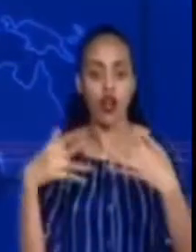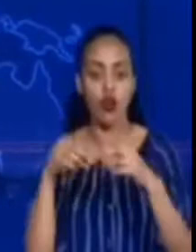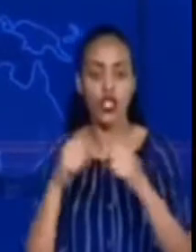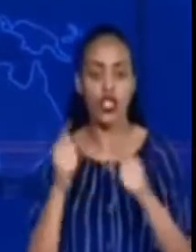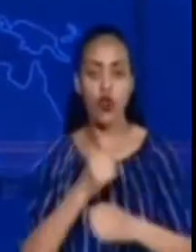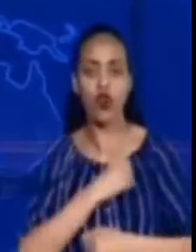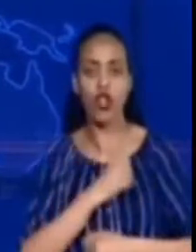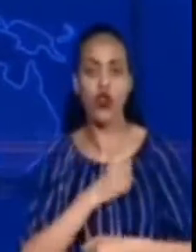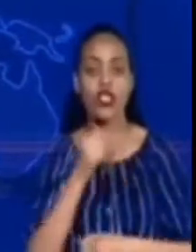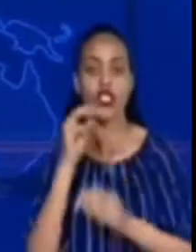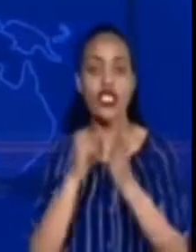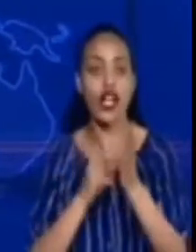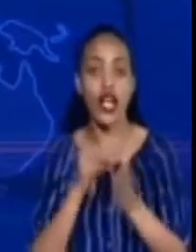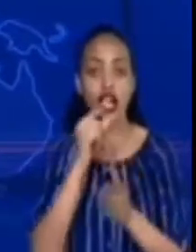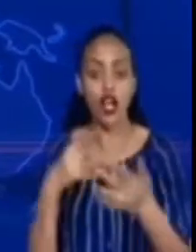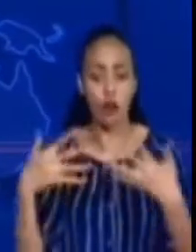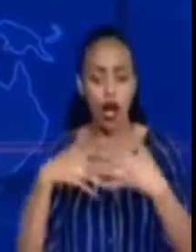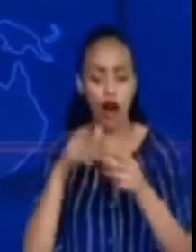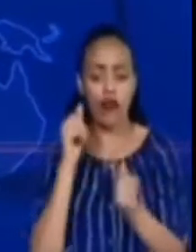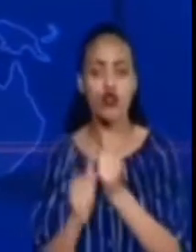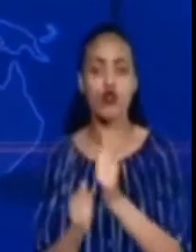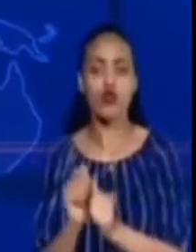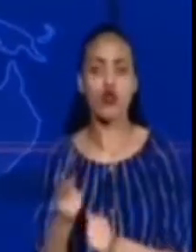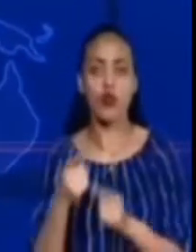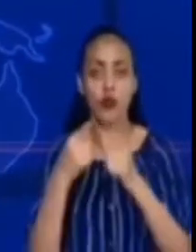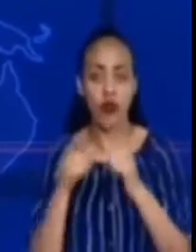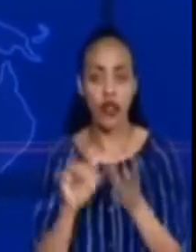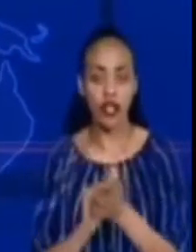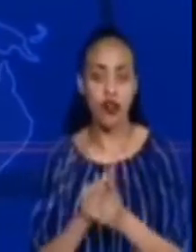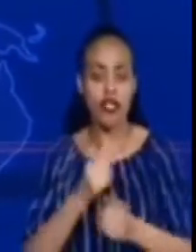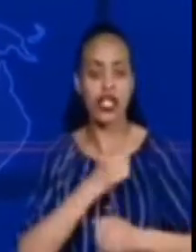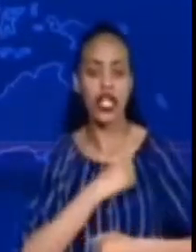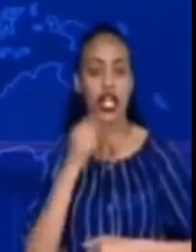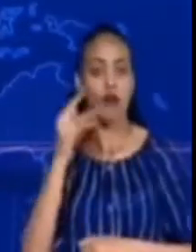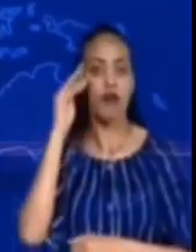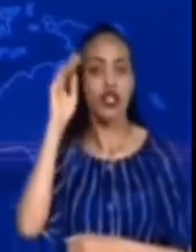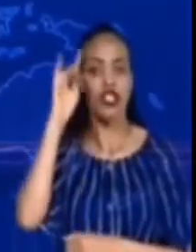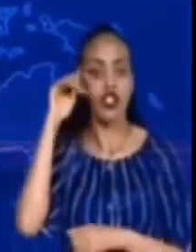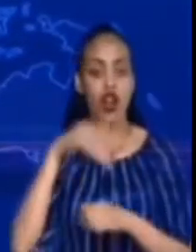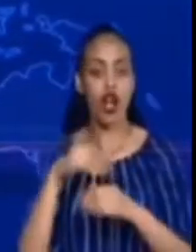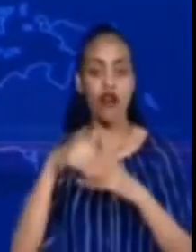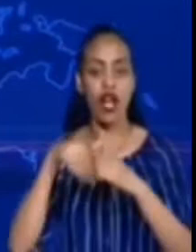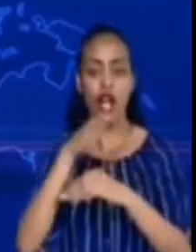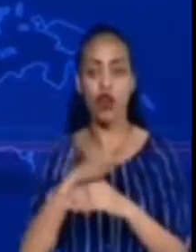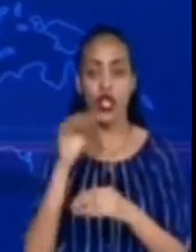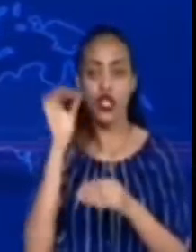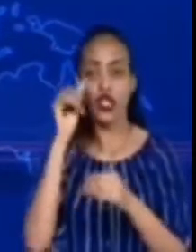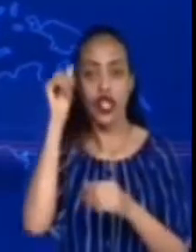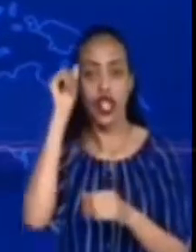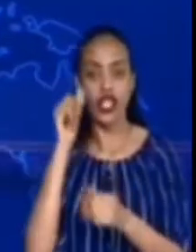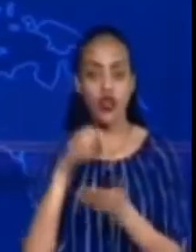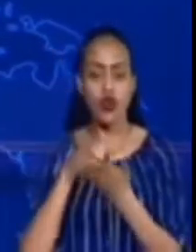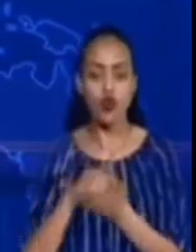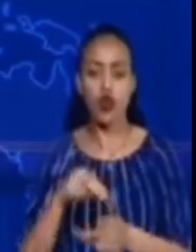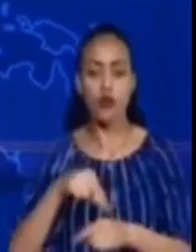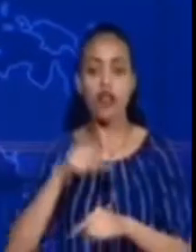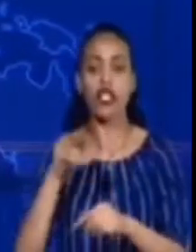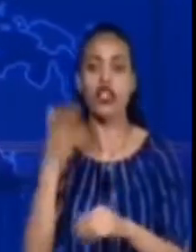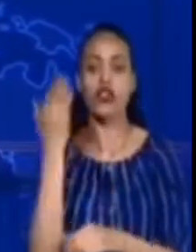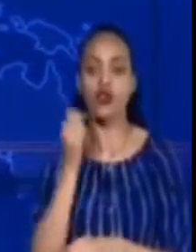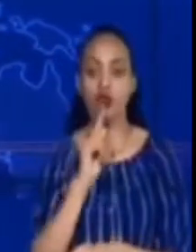ይሄን ሰውዬ ሳይናገር መዋል ማለው አይችልም ማን ይመስላችኋል አቲካ ቢን ደላ አህመድ